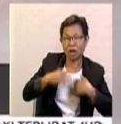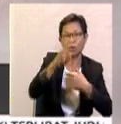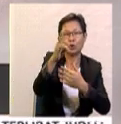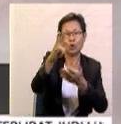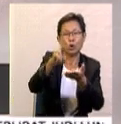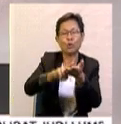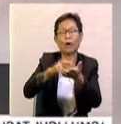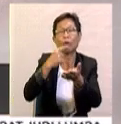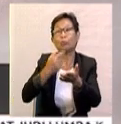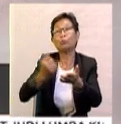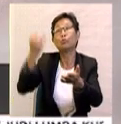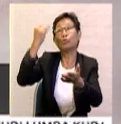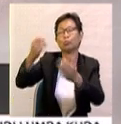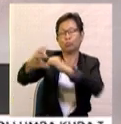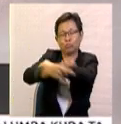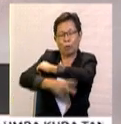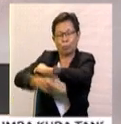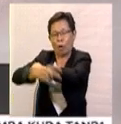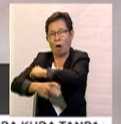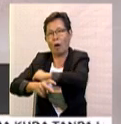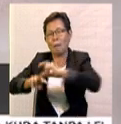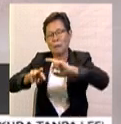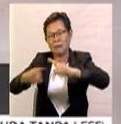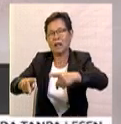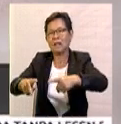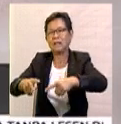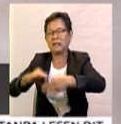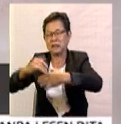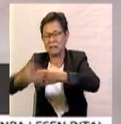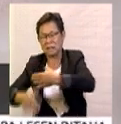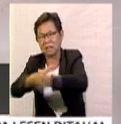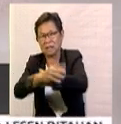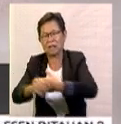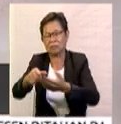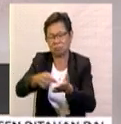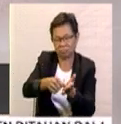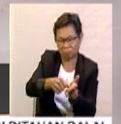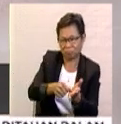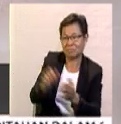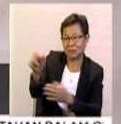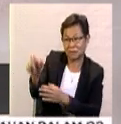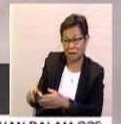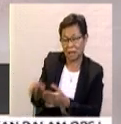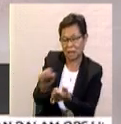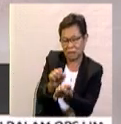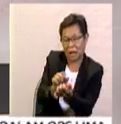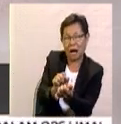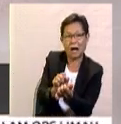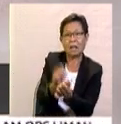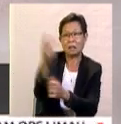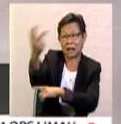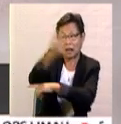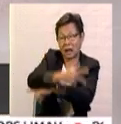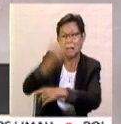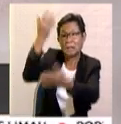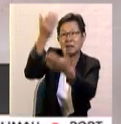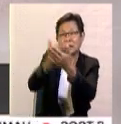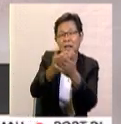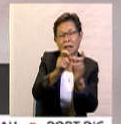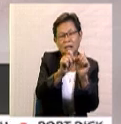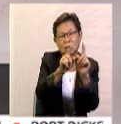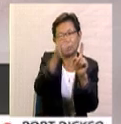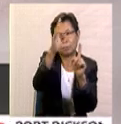rekod lampau berkaitan samun yang mendatangkan cedera dan juga dadah. Suspek kini ditahan reman 3 hari sehingga